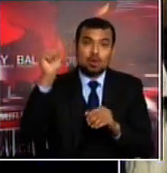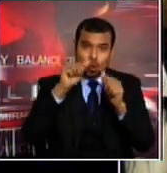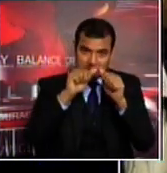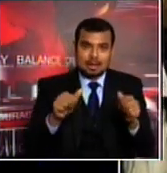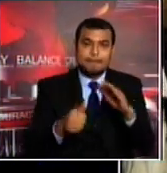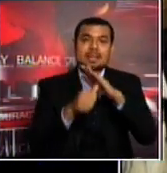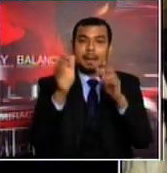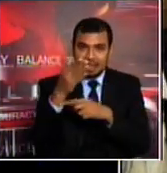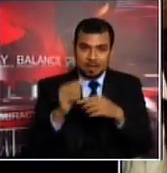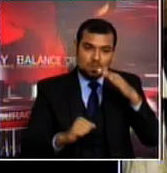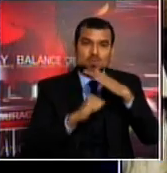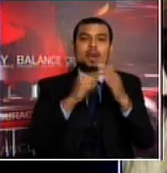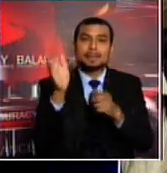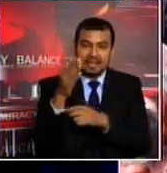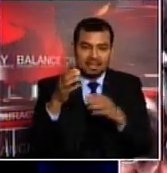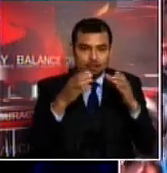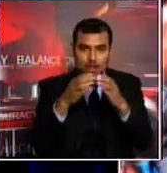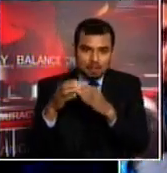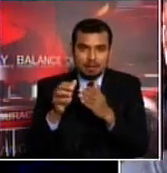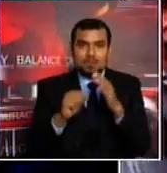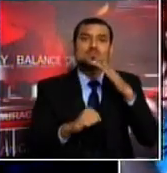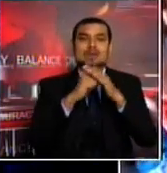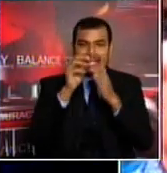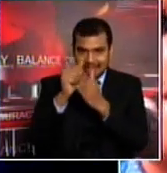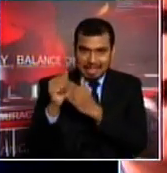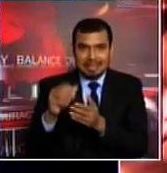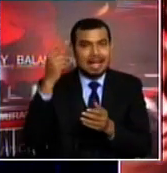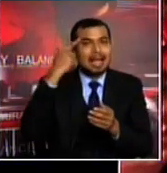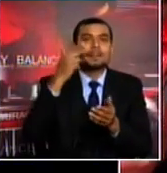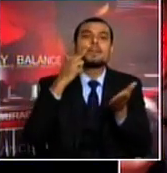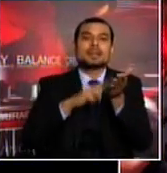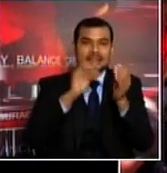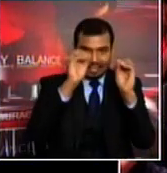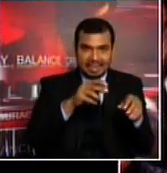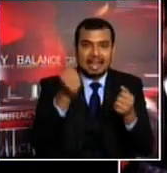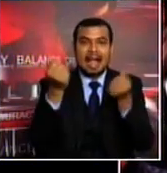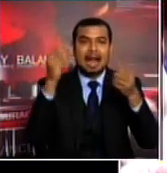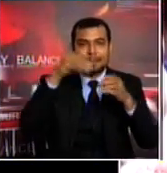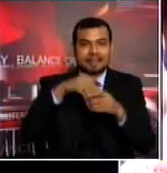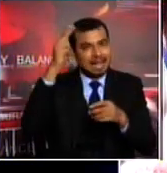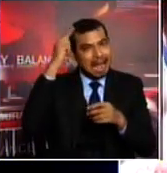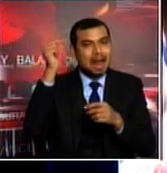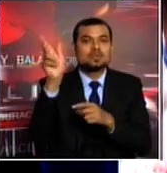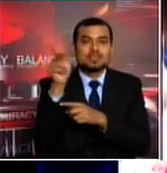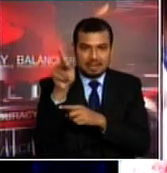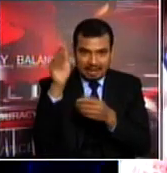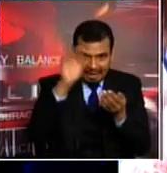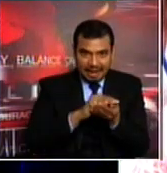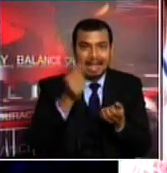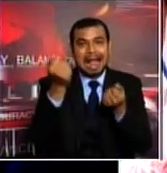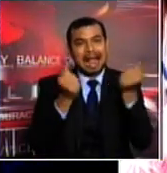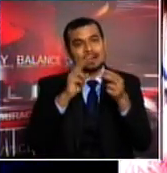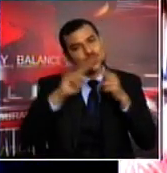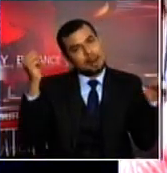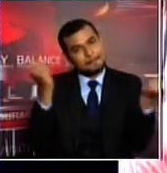प्रधानमन्त्री मुख्यमन्त्री दलका शीर्ष नेताहरूलाई ज्ञापन पत्र बुझाउने गाडीमा कालो झण्डा राख्नेदेखि गाडी नै ग्यारेजमा राख्ने